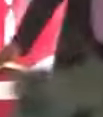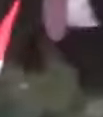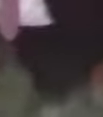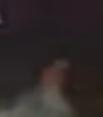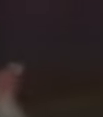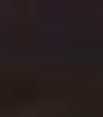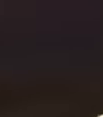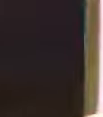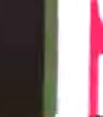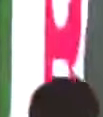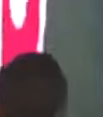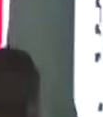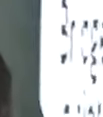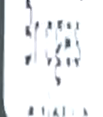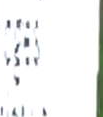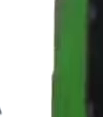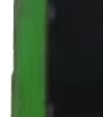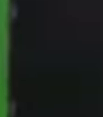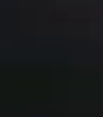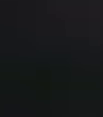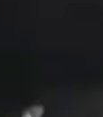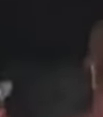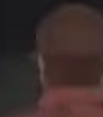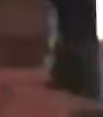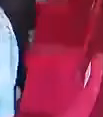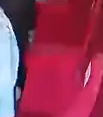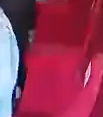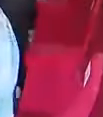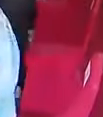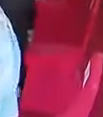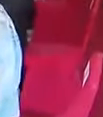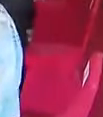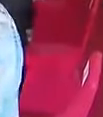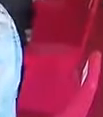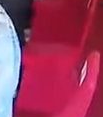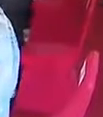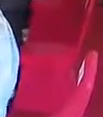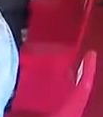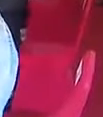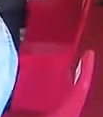jeshi mkuu kuweza kutia sahihi yake. Karibu sana mheshimiwa rais.